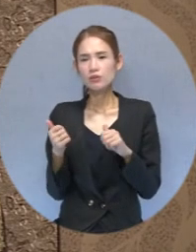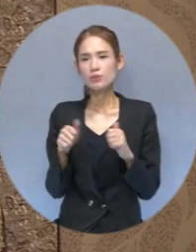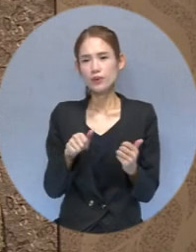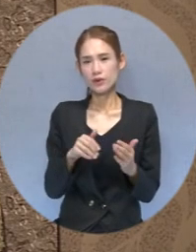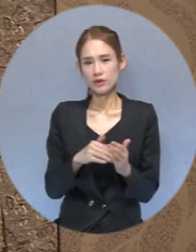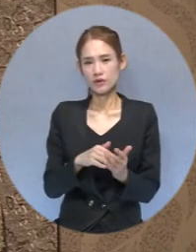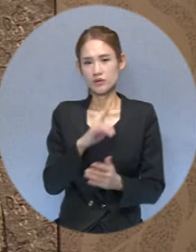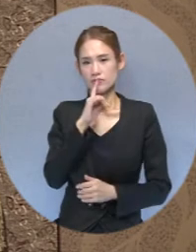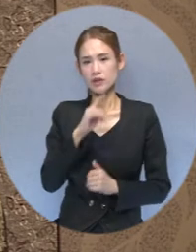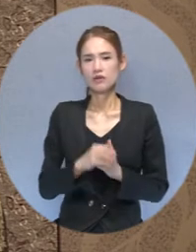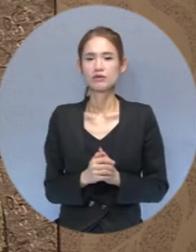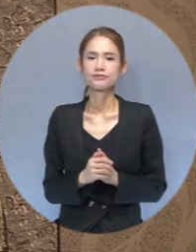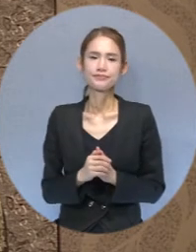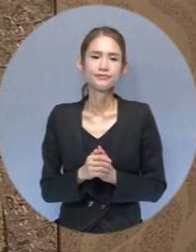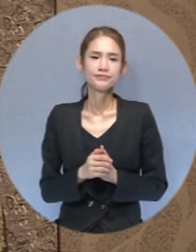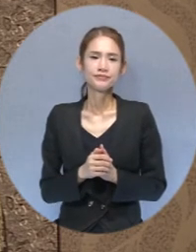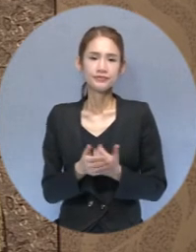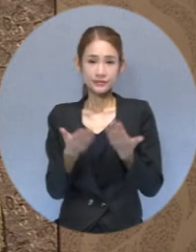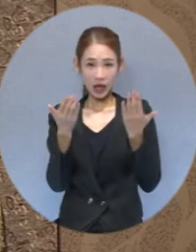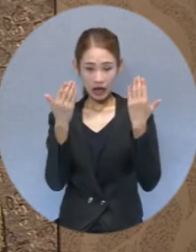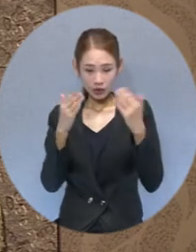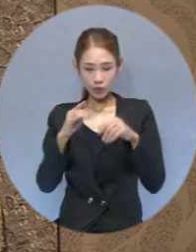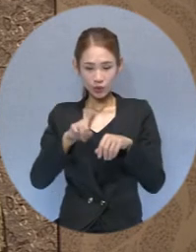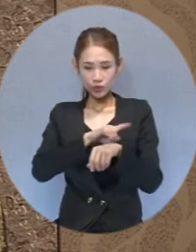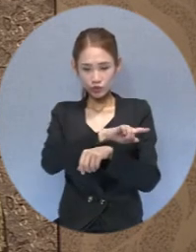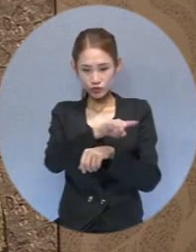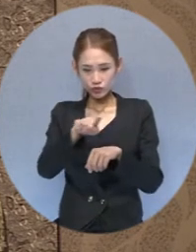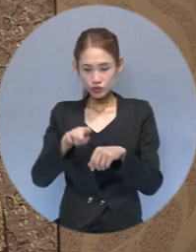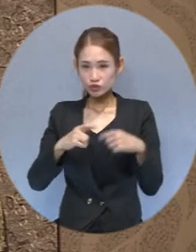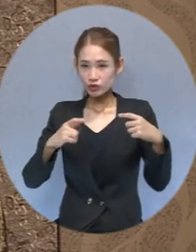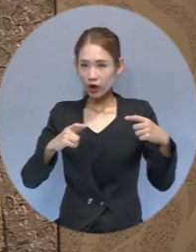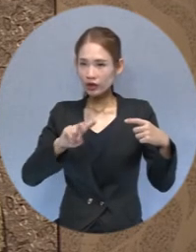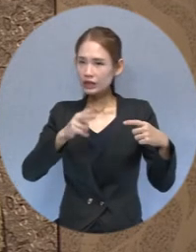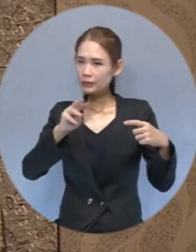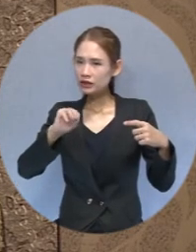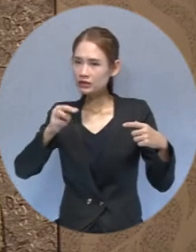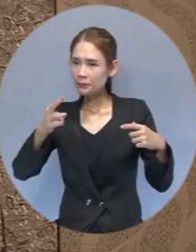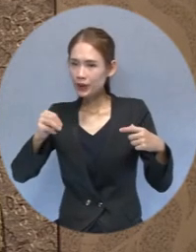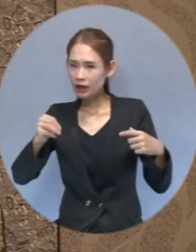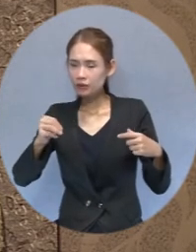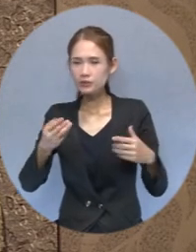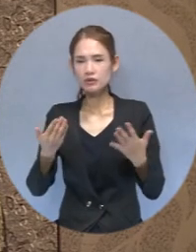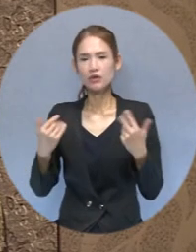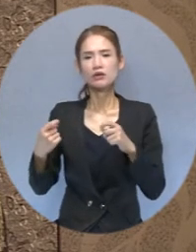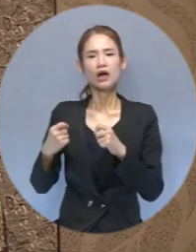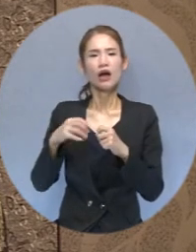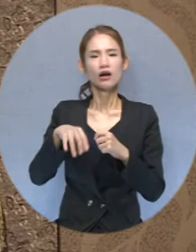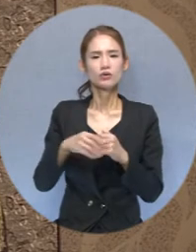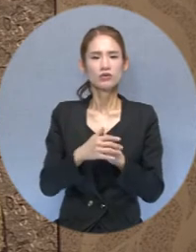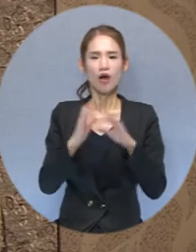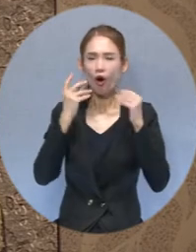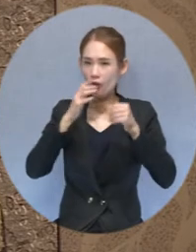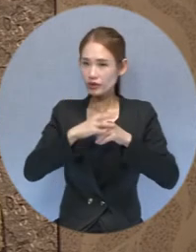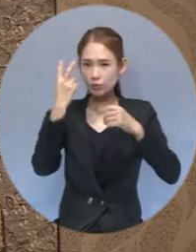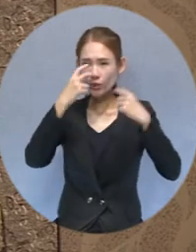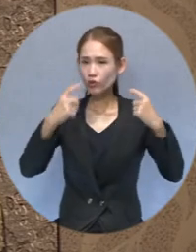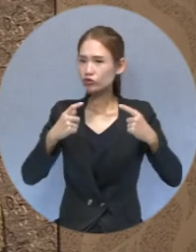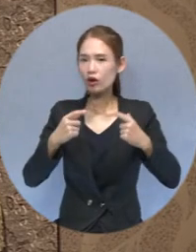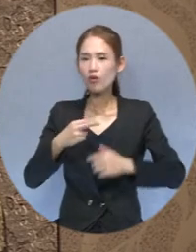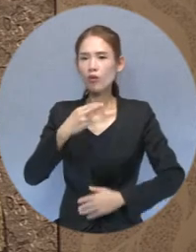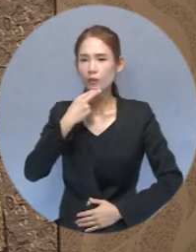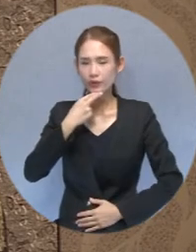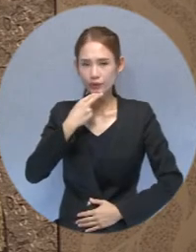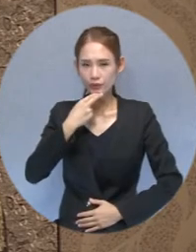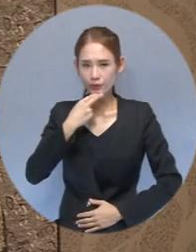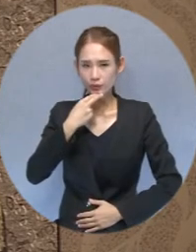하더라고요. 학교에서 한 200m, 300m밖에 떨어지지 않은 곳인데 어린이 보호구역이 아니에요. 모든 도로를 어린이 보호구역으로 할